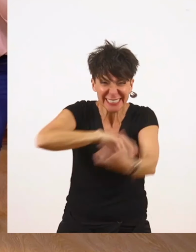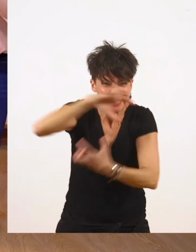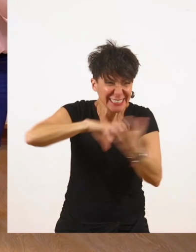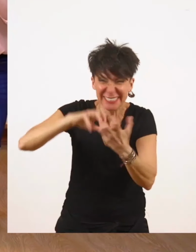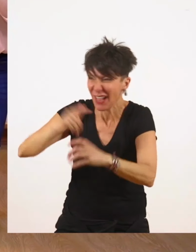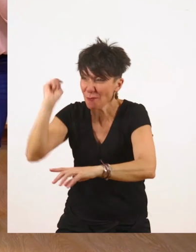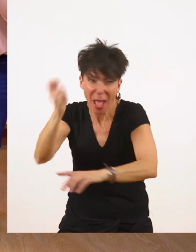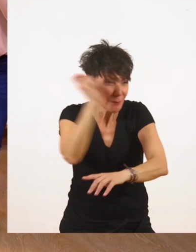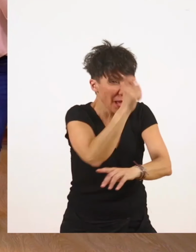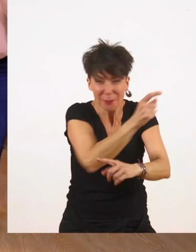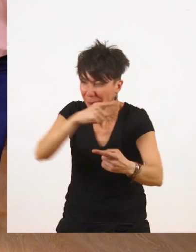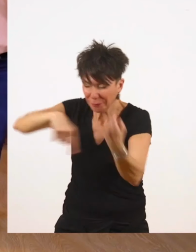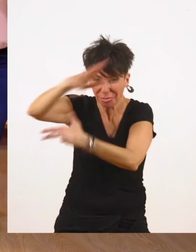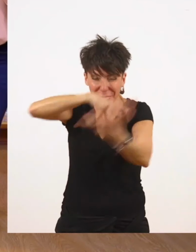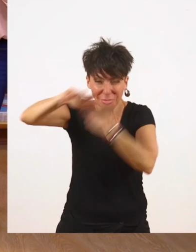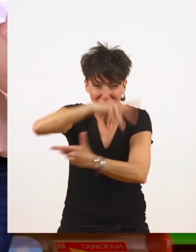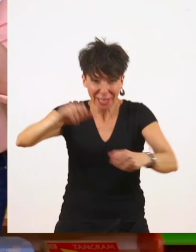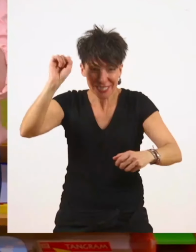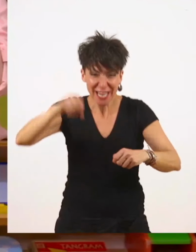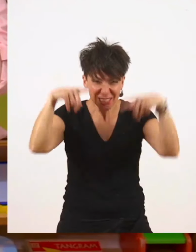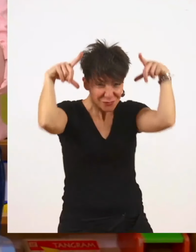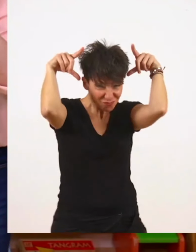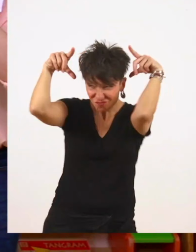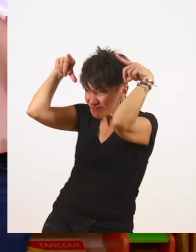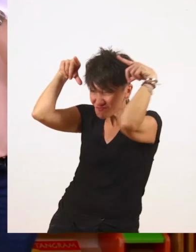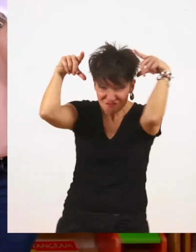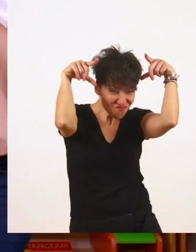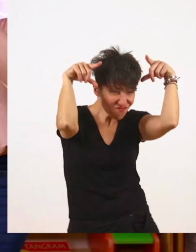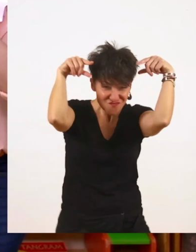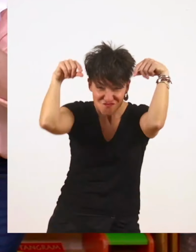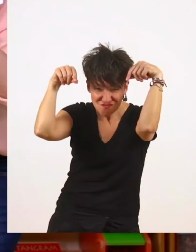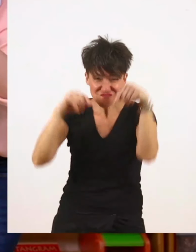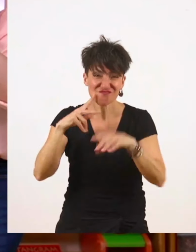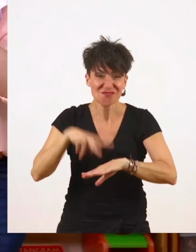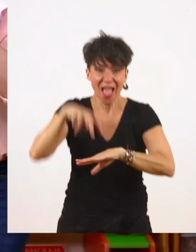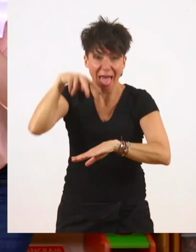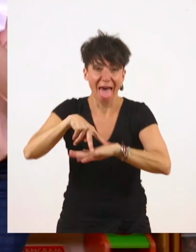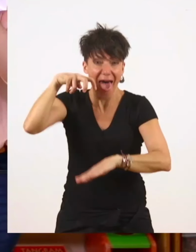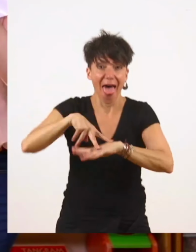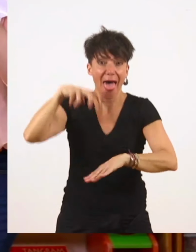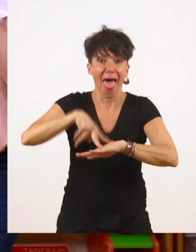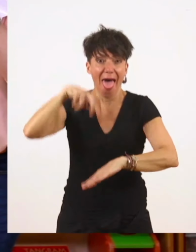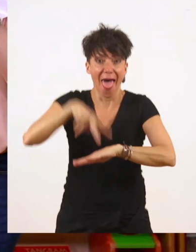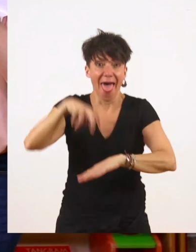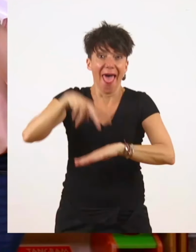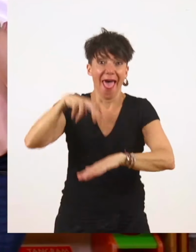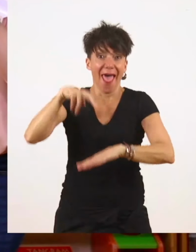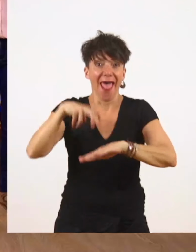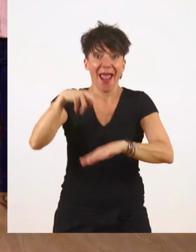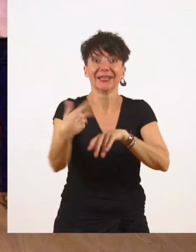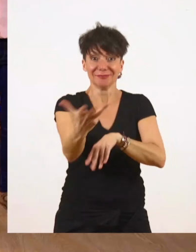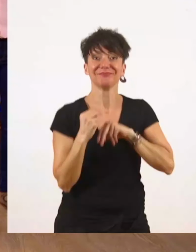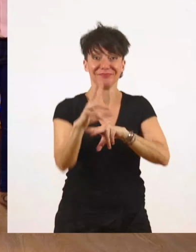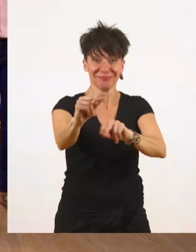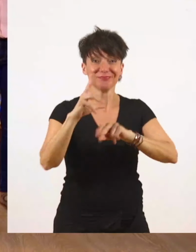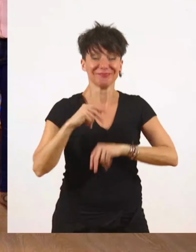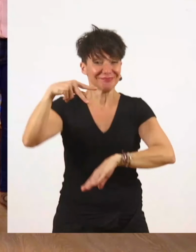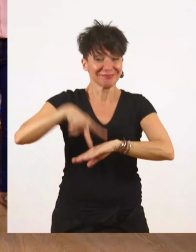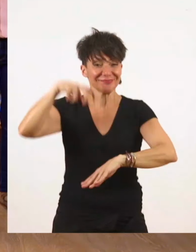όλα περίεργα και μας ανακατεύει. Ο Πουκ λοιπόν είναι αυτός που σας κάνει να χοροπηδάτε λες και έχετε λατήριο. Κι εσείς μαζί μου παιδιά.